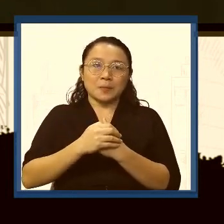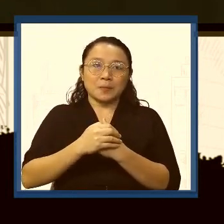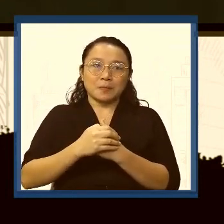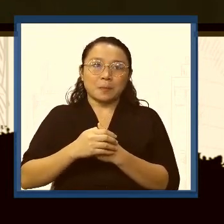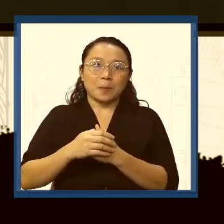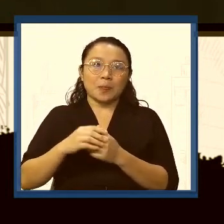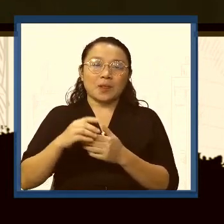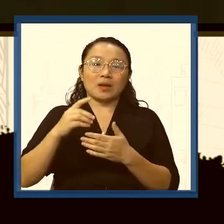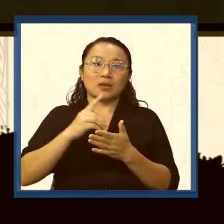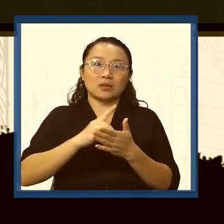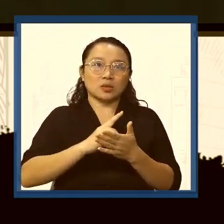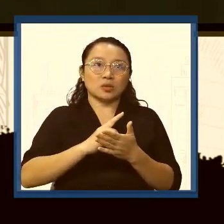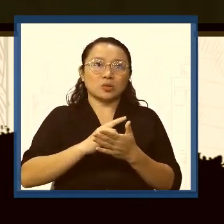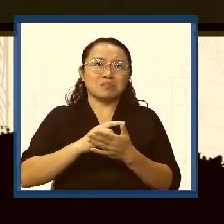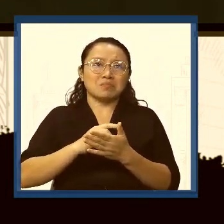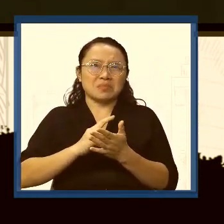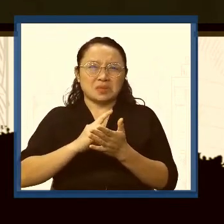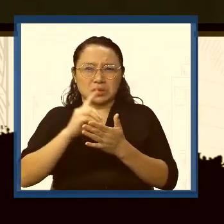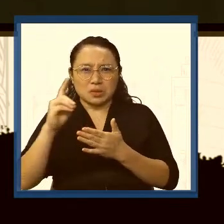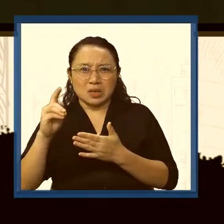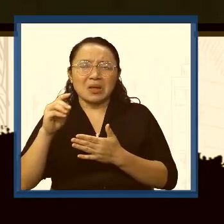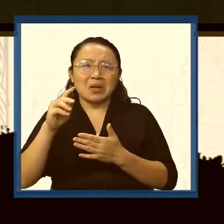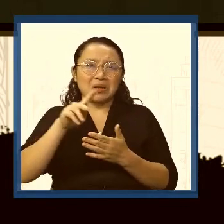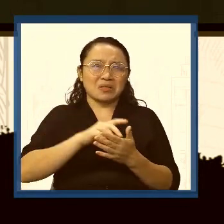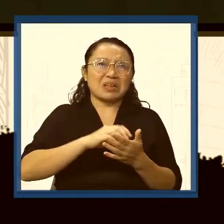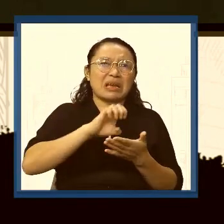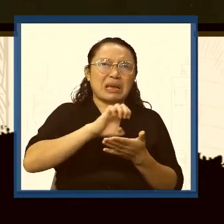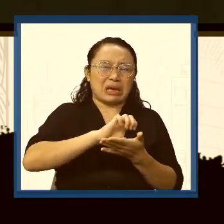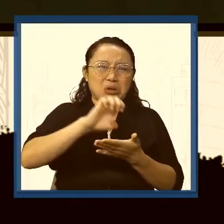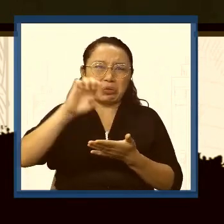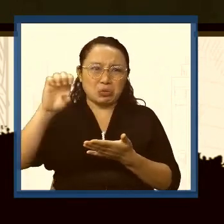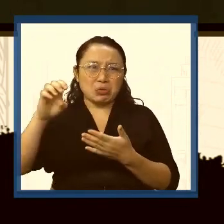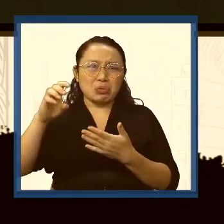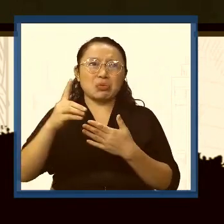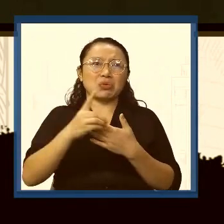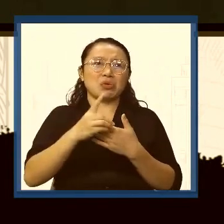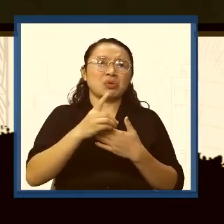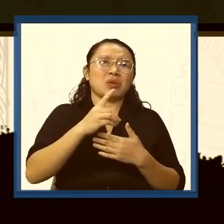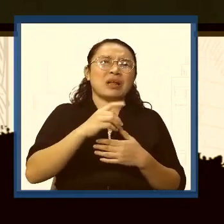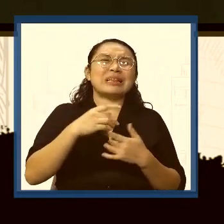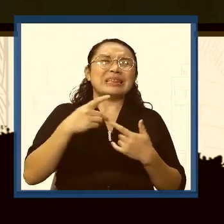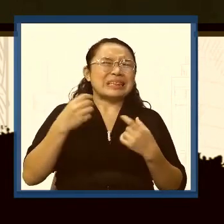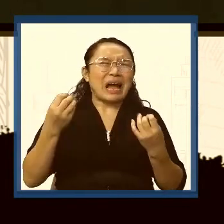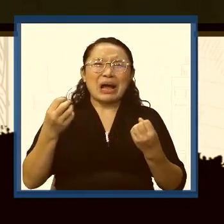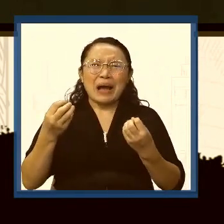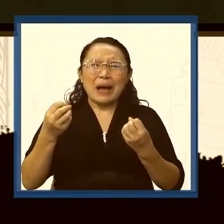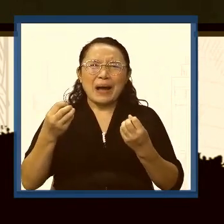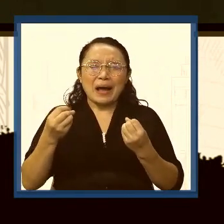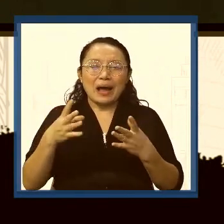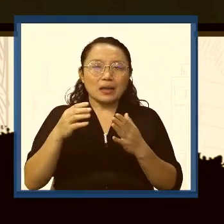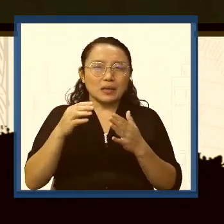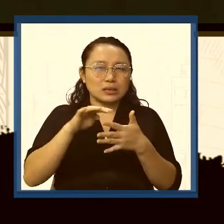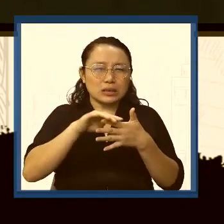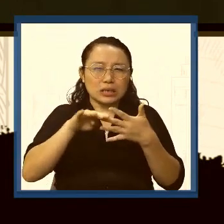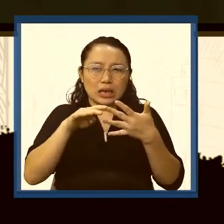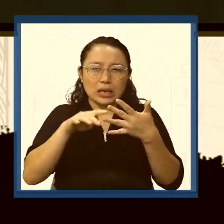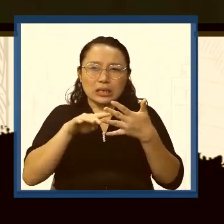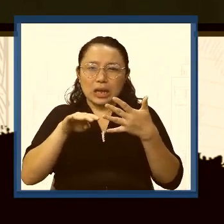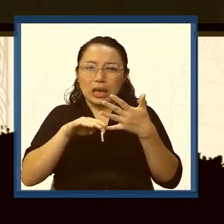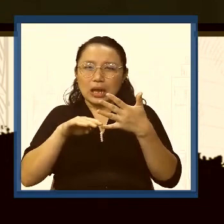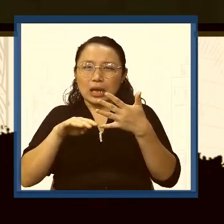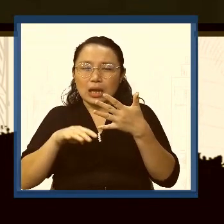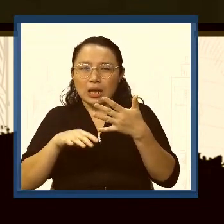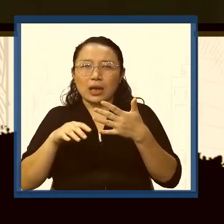sa Deuteronomy 4, Nehemias 9, Exodus 23, ngatos ni City, naadiha ang detalye sa tanang